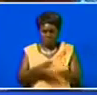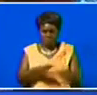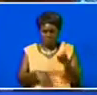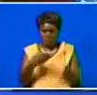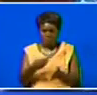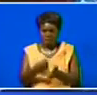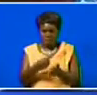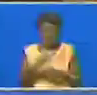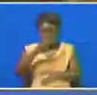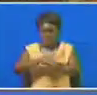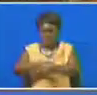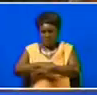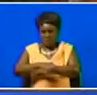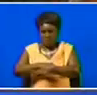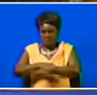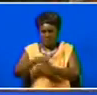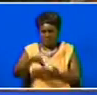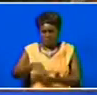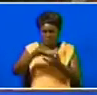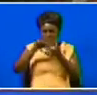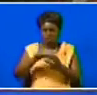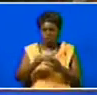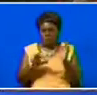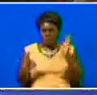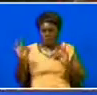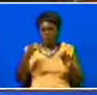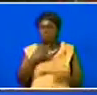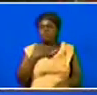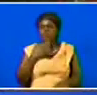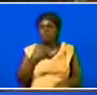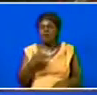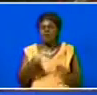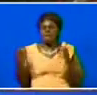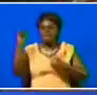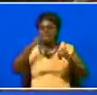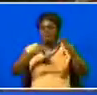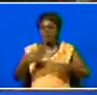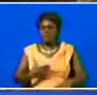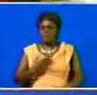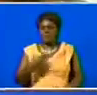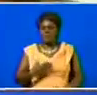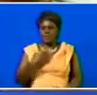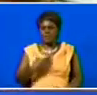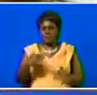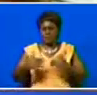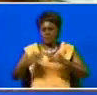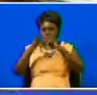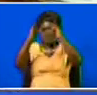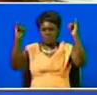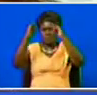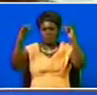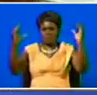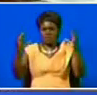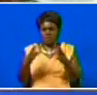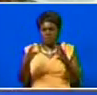pesa zinaingia. Their unique designs are mostly admired and purchased by foreign visitors on tour at the refugee camp and guests